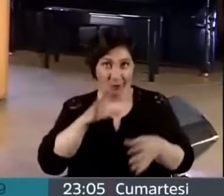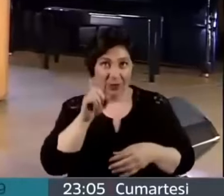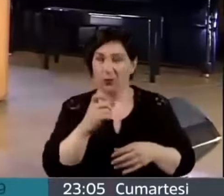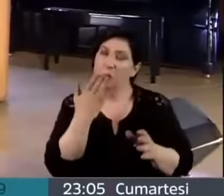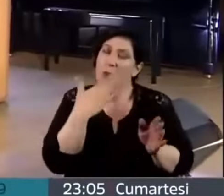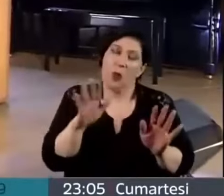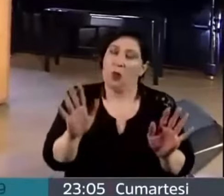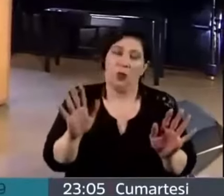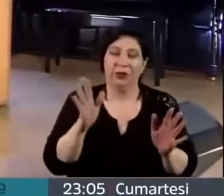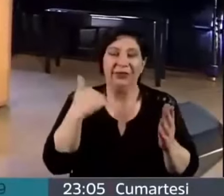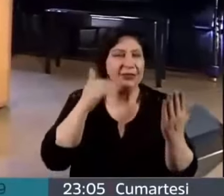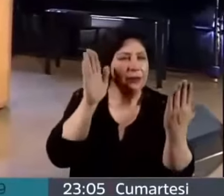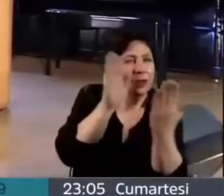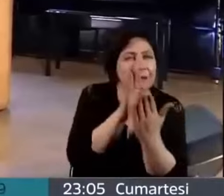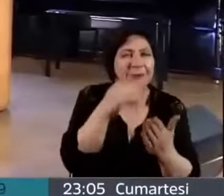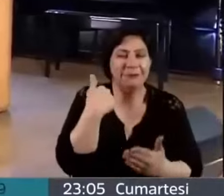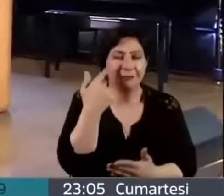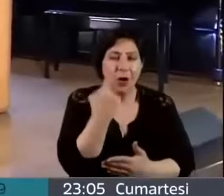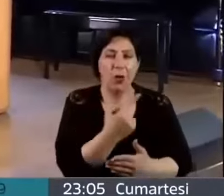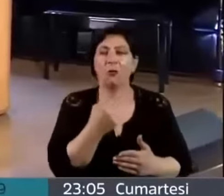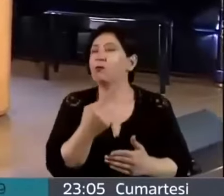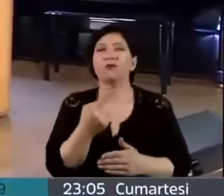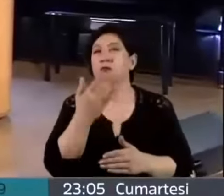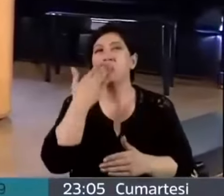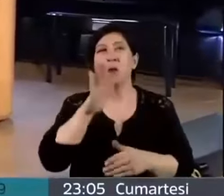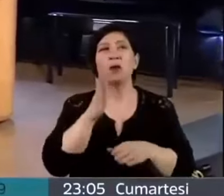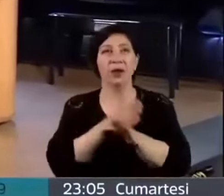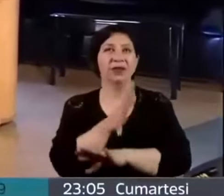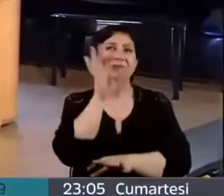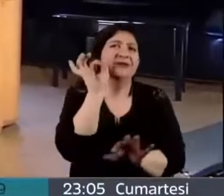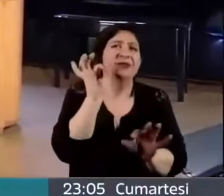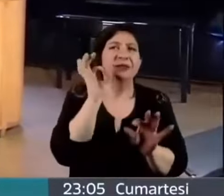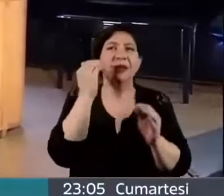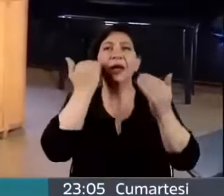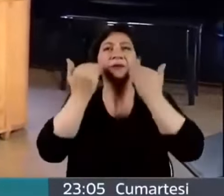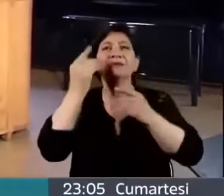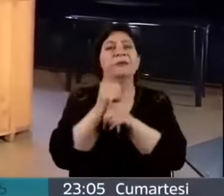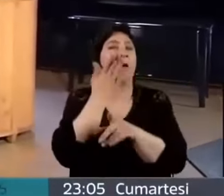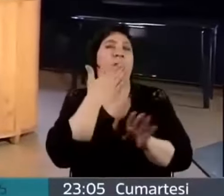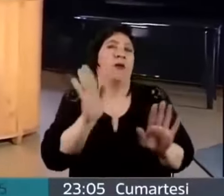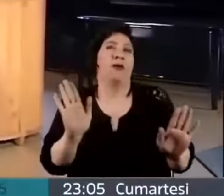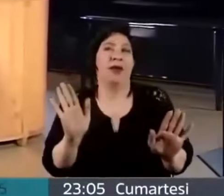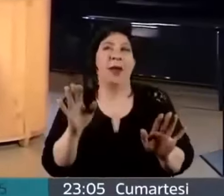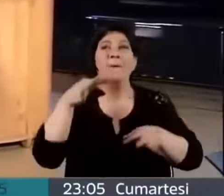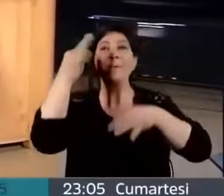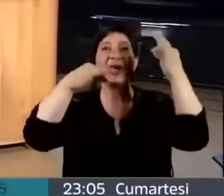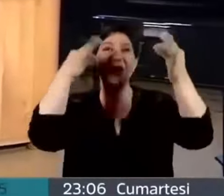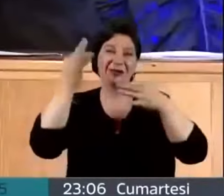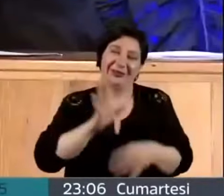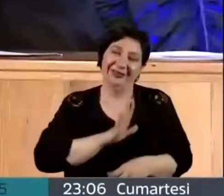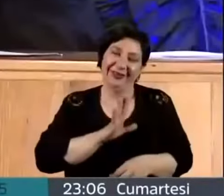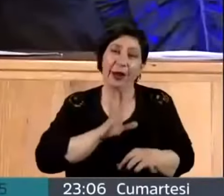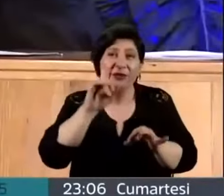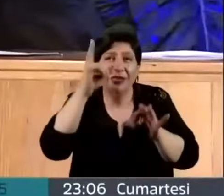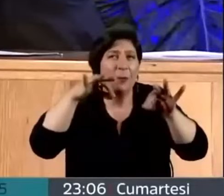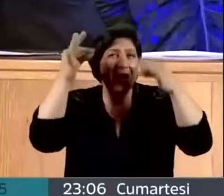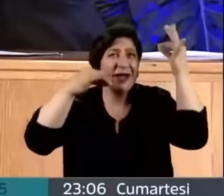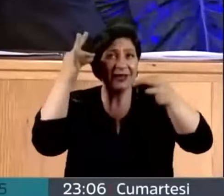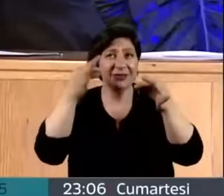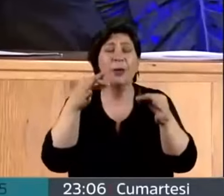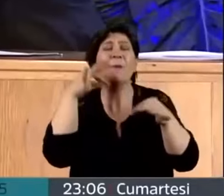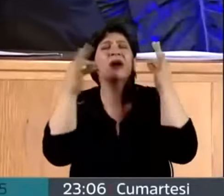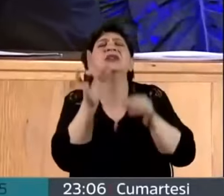Yok, belli oluyor. Yakından sıfır. Bakıyorum. Hiç hakikaten yok. Yok. Hakikaten yok. Evet. Makyaj var. Sadece makyaj var ama evet.